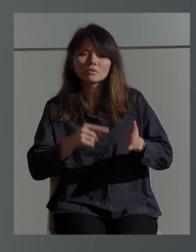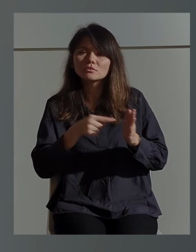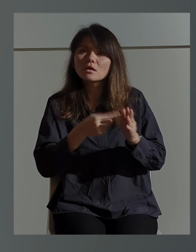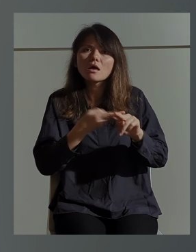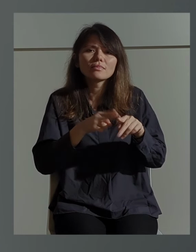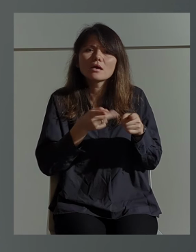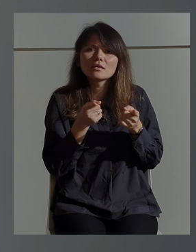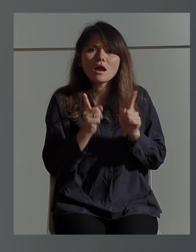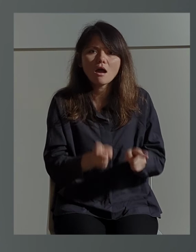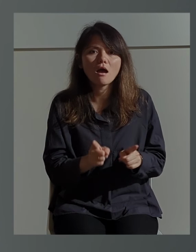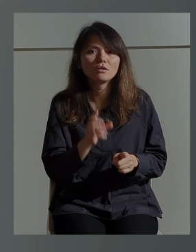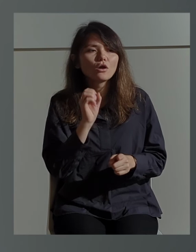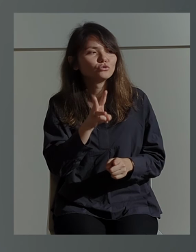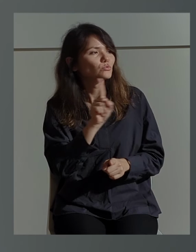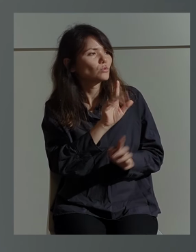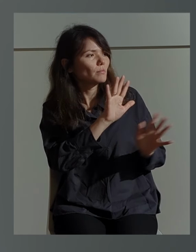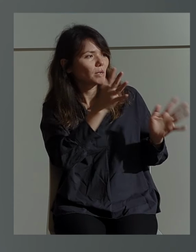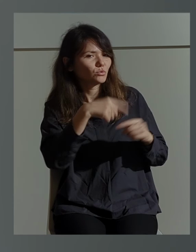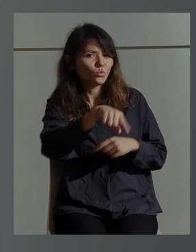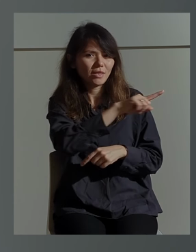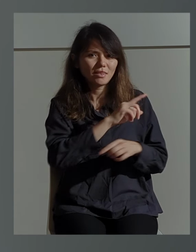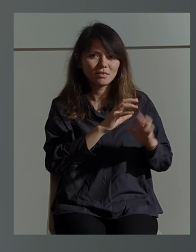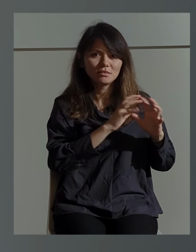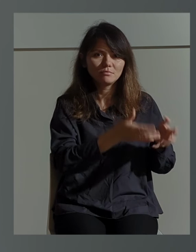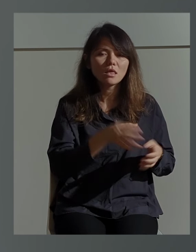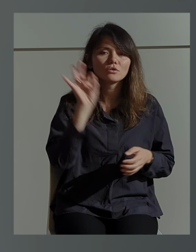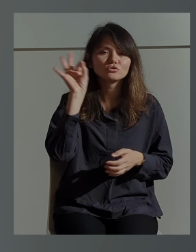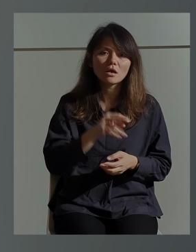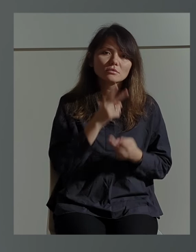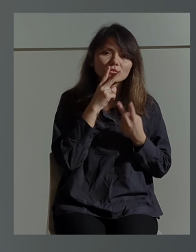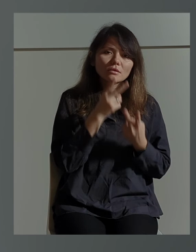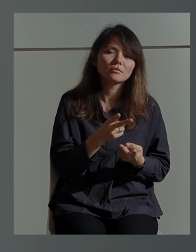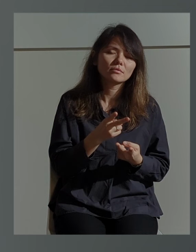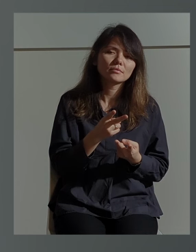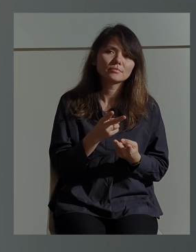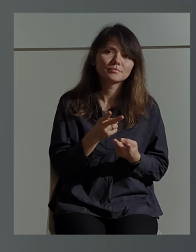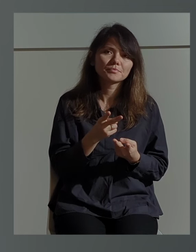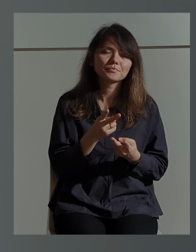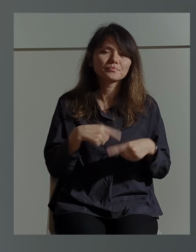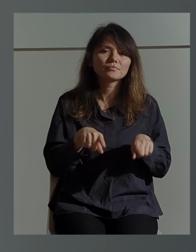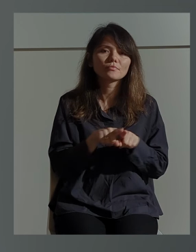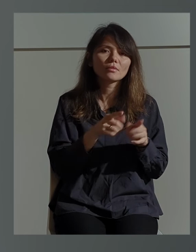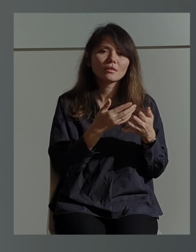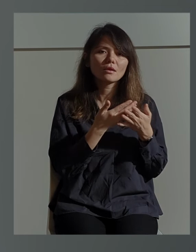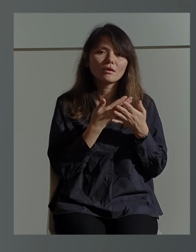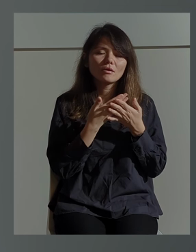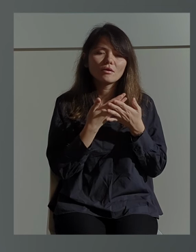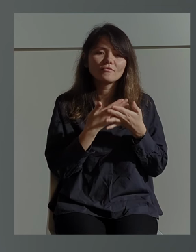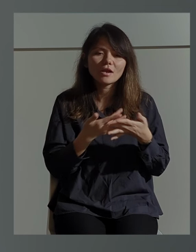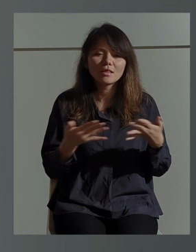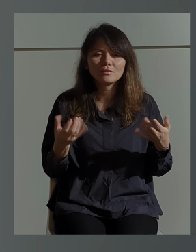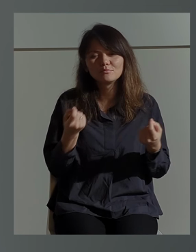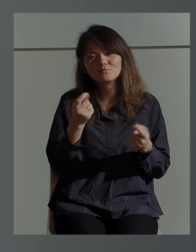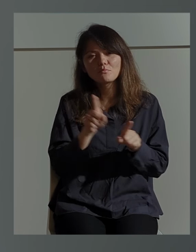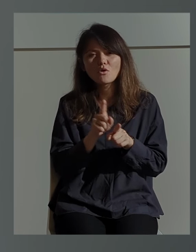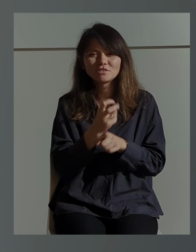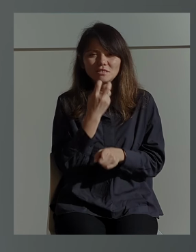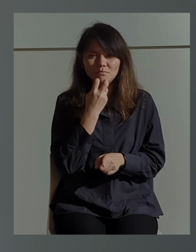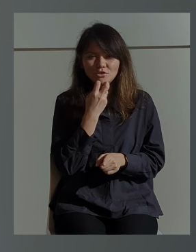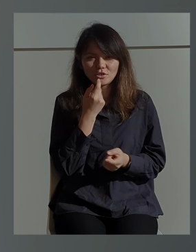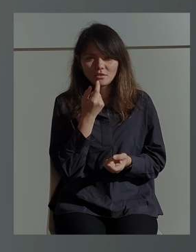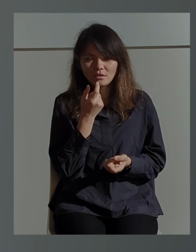реально чем то что происходит на земле Очень часто проявляется в том числе в различных достаточно смешных Казалось бы